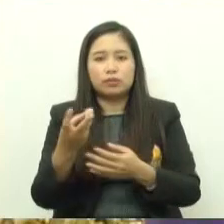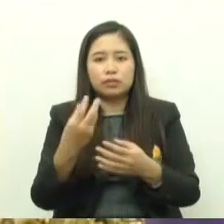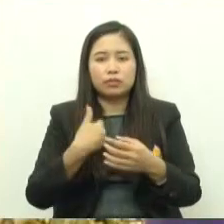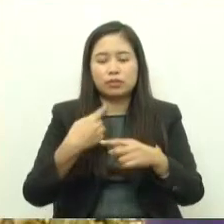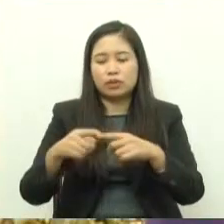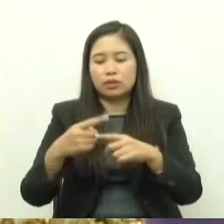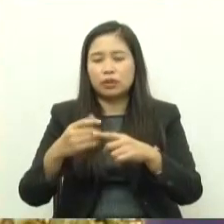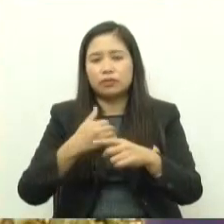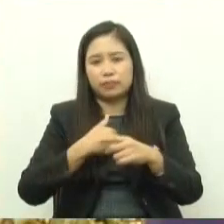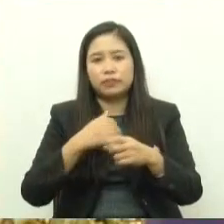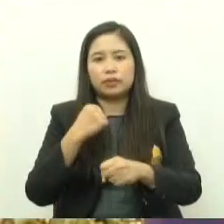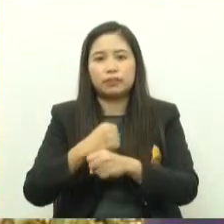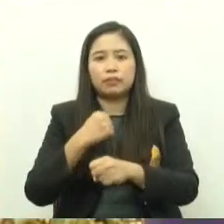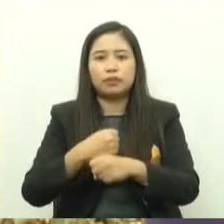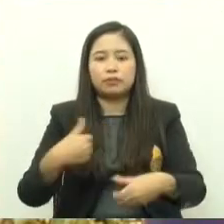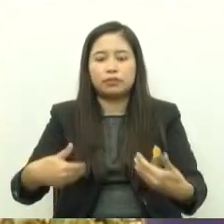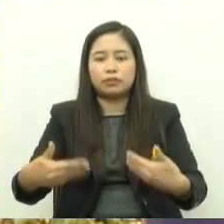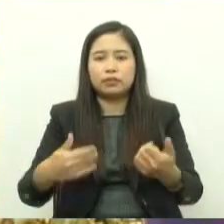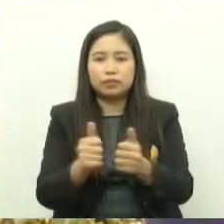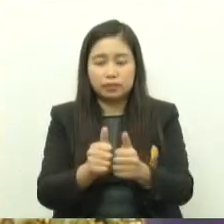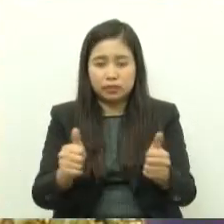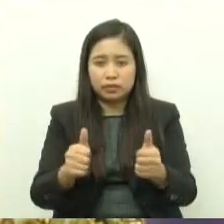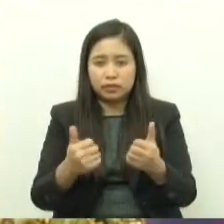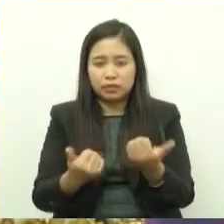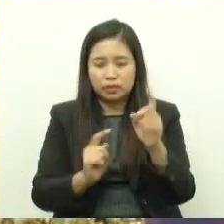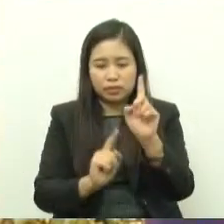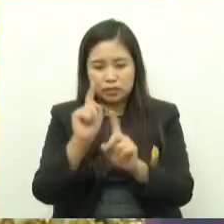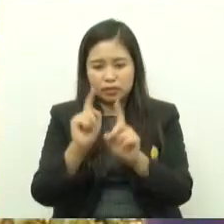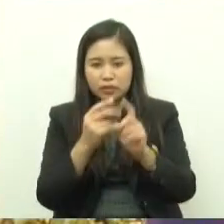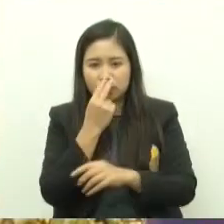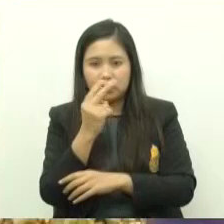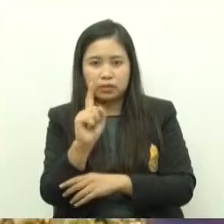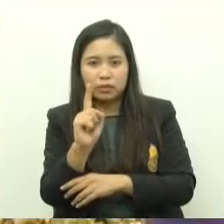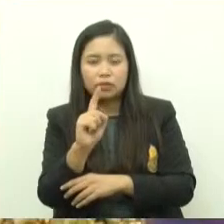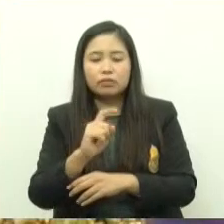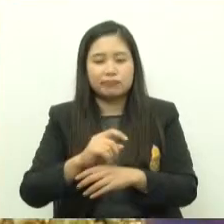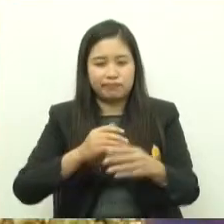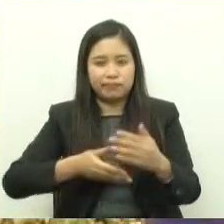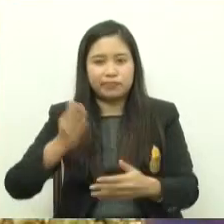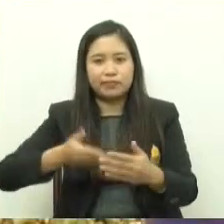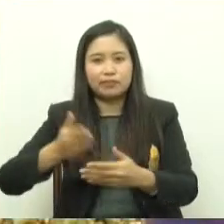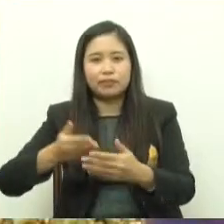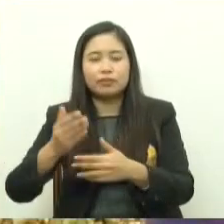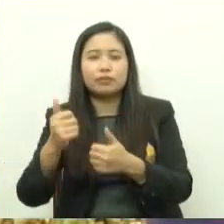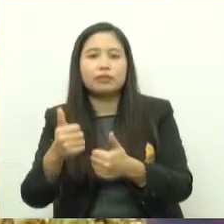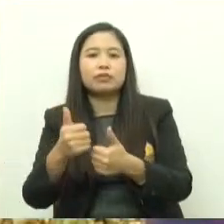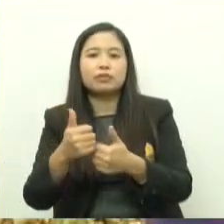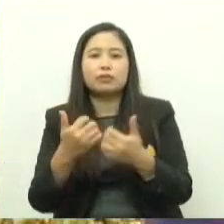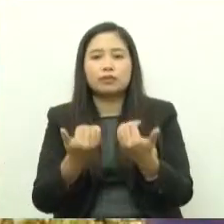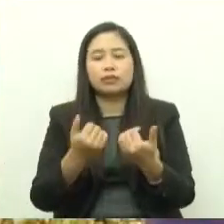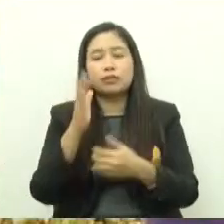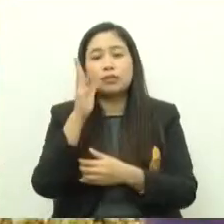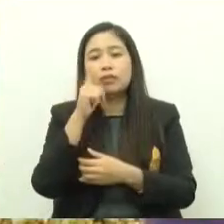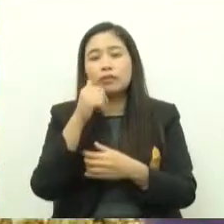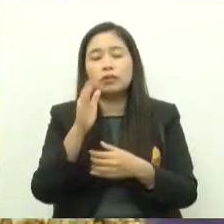กิจกรรมนี้เป็นอย่างดีและจากการที่ประเมินก็เห็นว่าภาพความสำเร็จนะครับและสอบถามจากผู้ปกครองและนัก